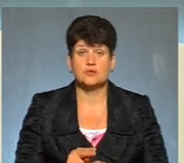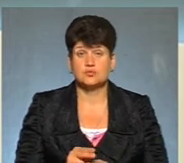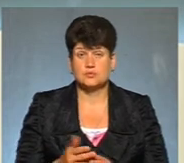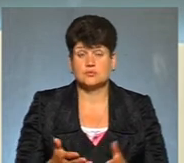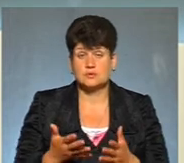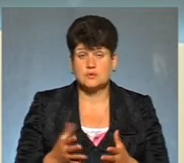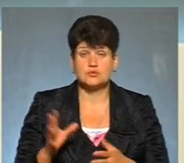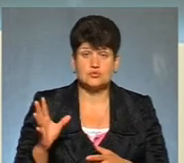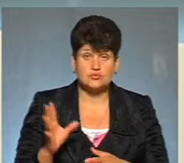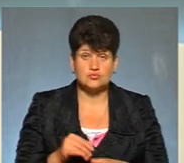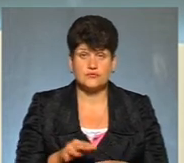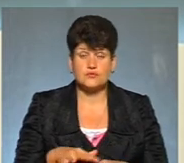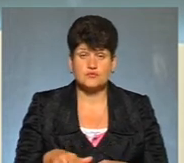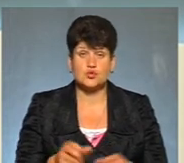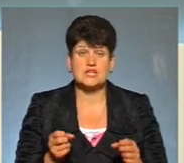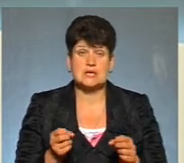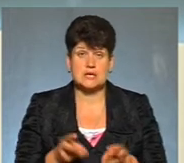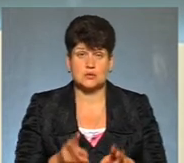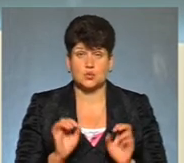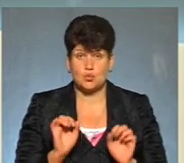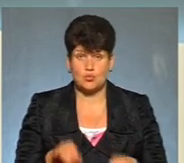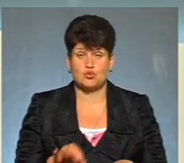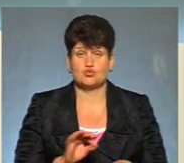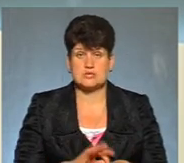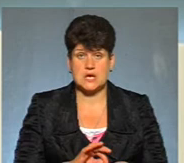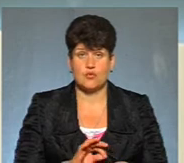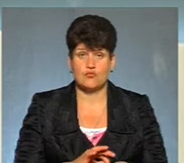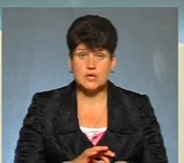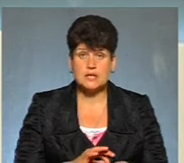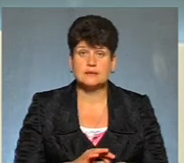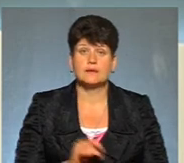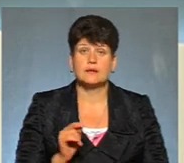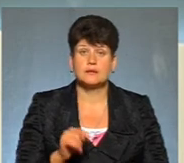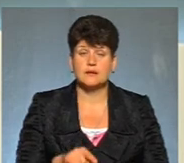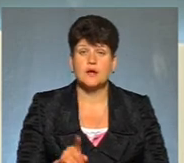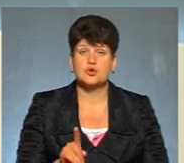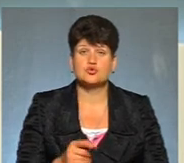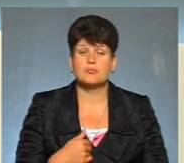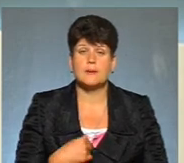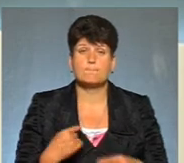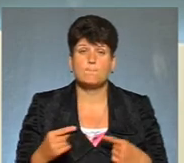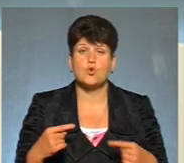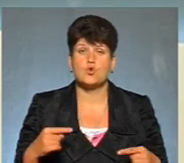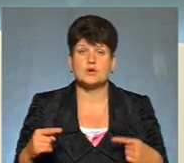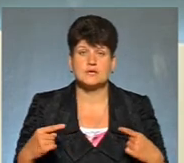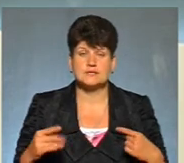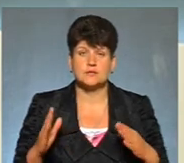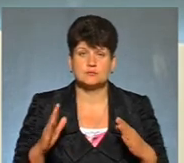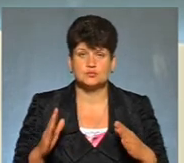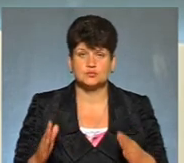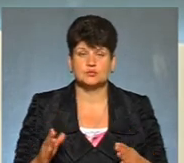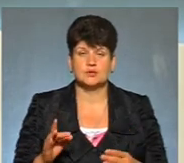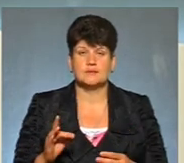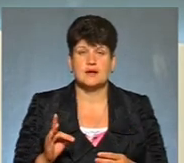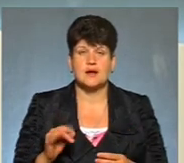в зоні ризику захворіти. Те, що ми по-різному будемо реагувати на